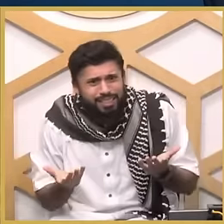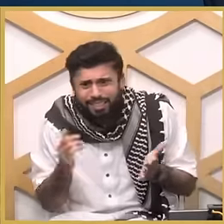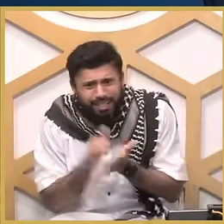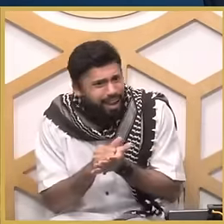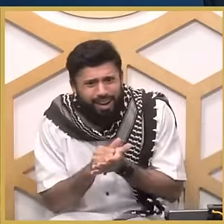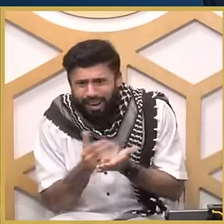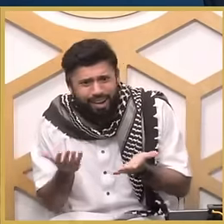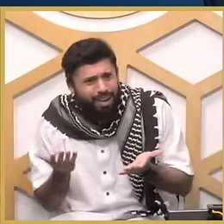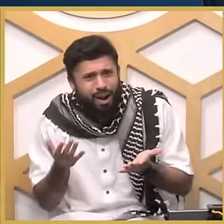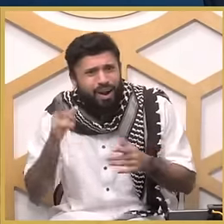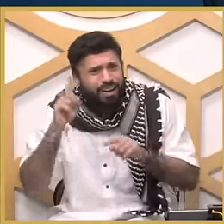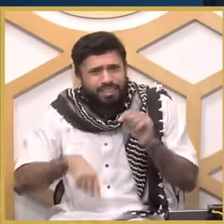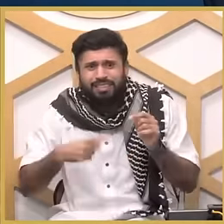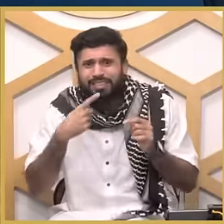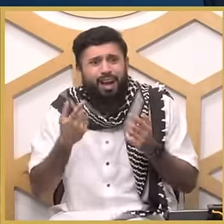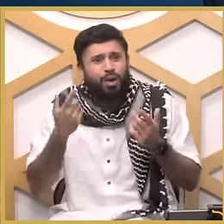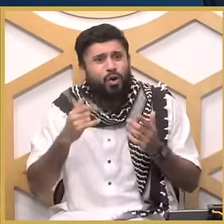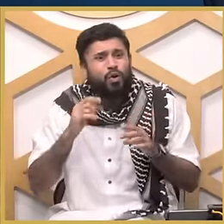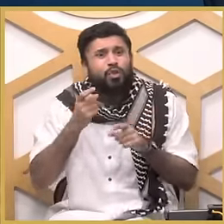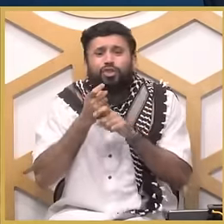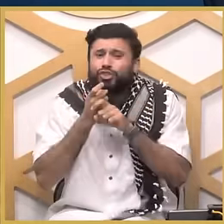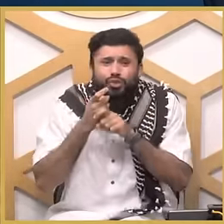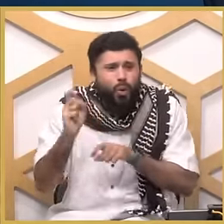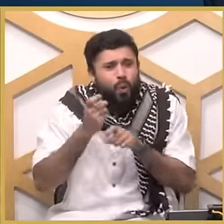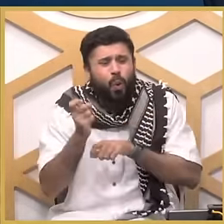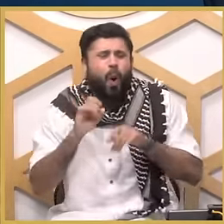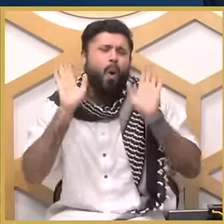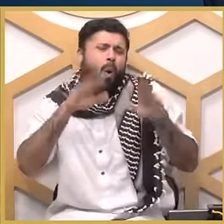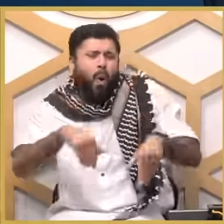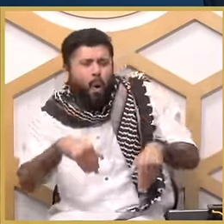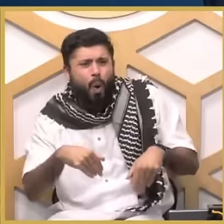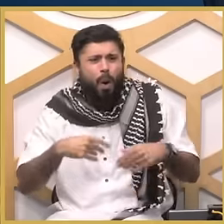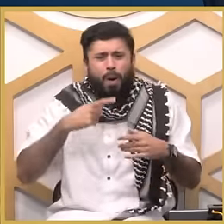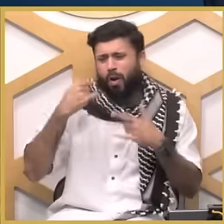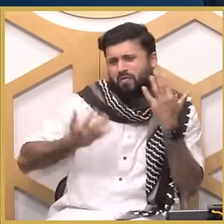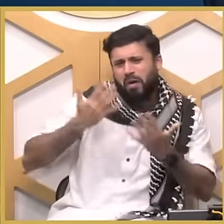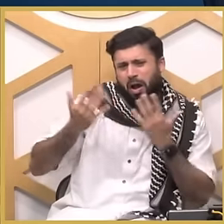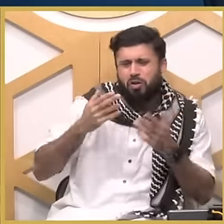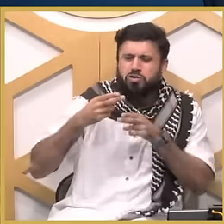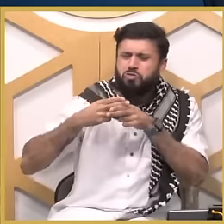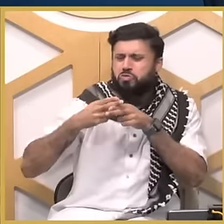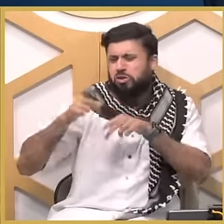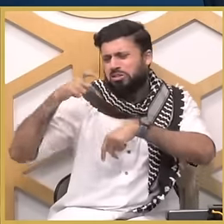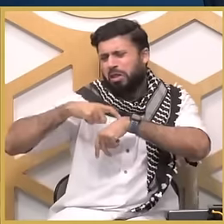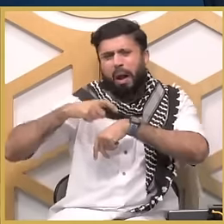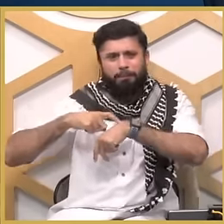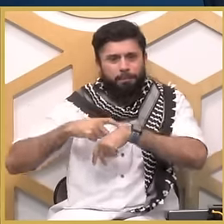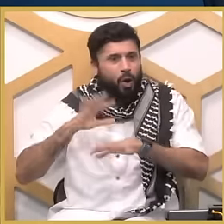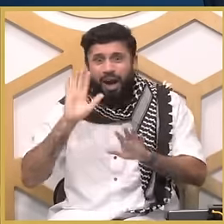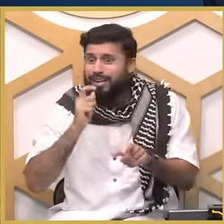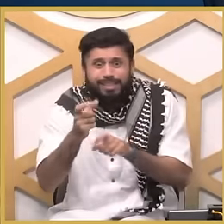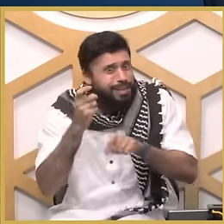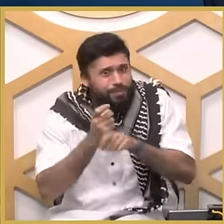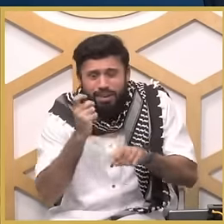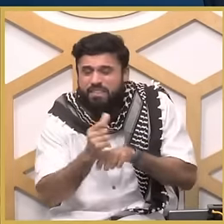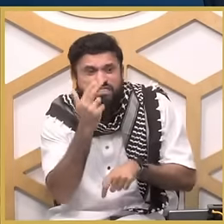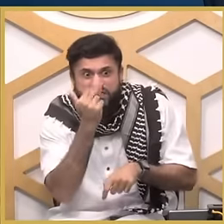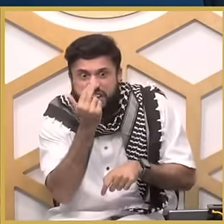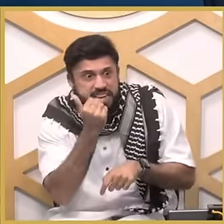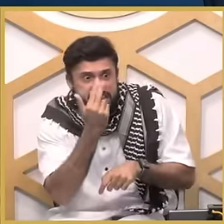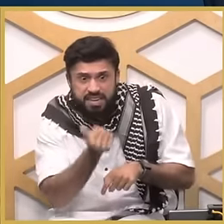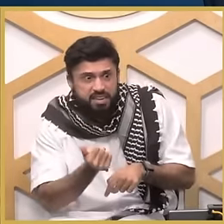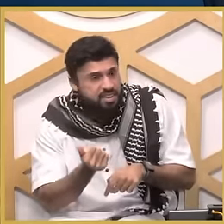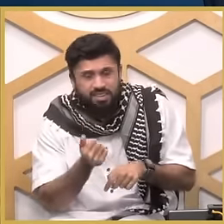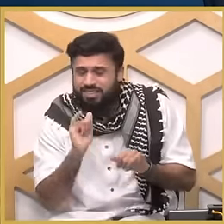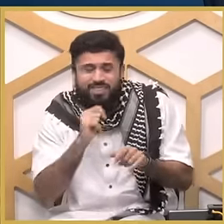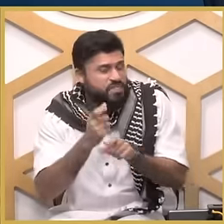just joke about it. It's a serious matter, jama'ah. وَمَا قَدْرُ اللَّهِ حَقَّ قَدْرِهِ. They haven't given Allah subhanahu wa ta'ala the right